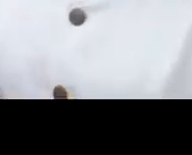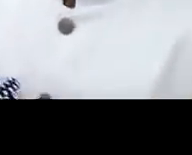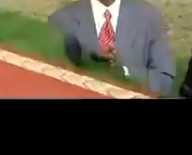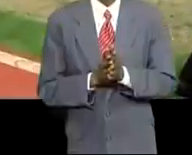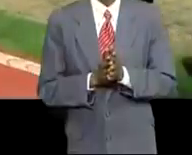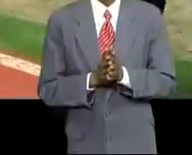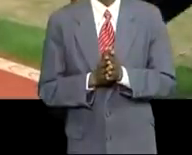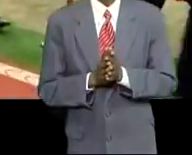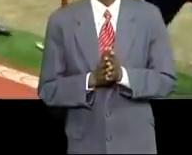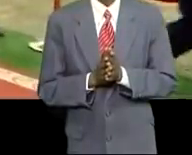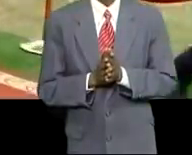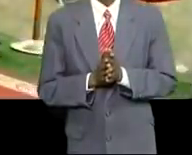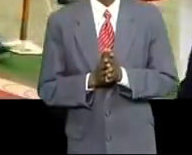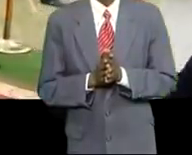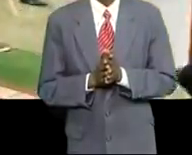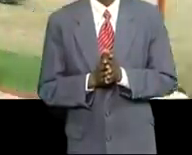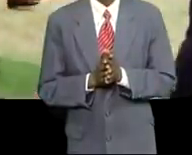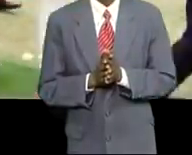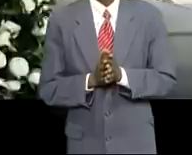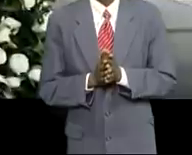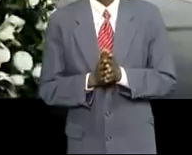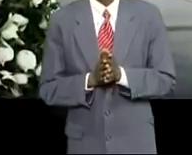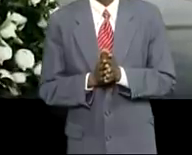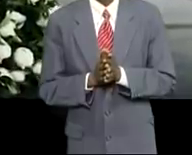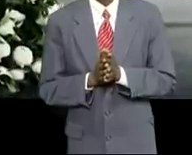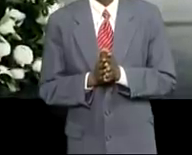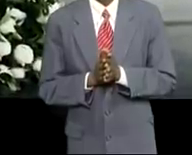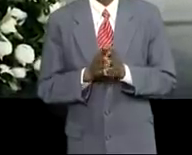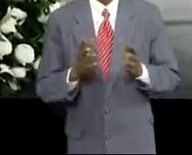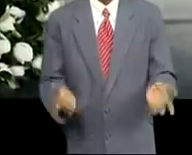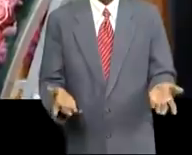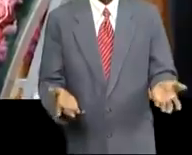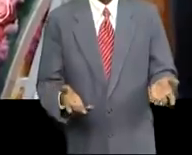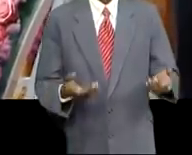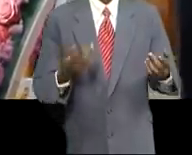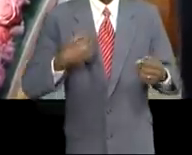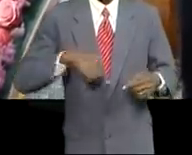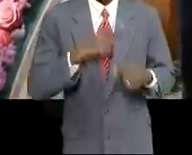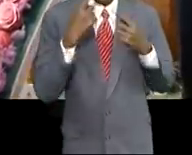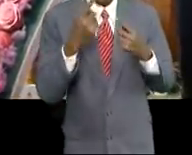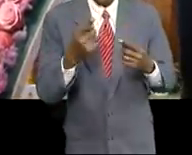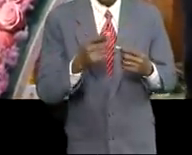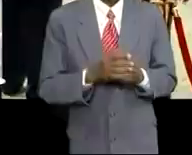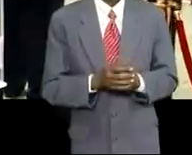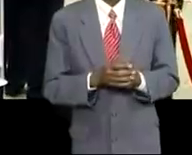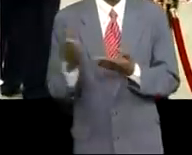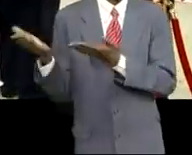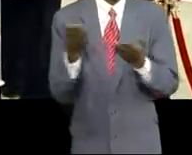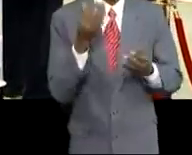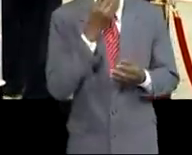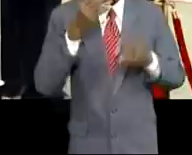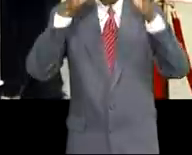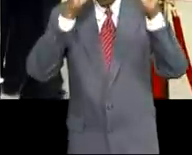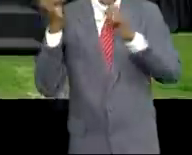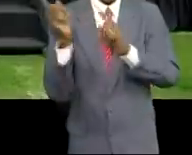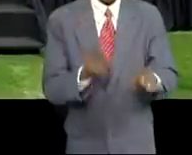lundi. Aux côtés de son épouse, le président de la République s'est incliné devant la dépouille avant de déposer sa couronne de fleurs